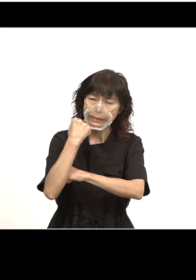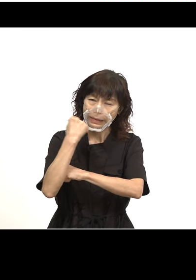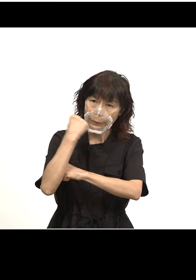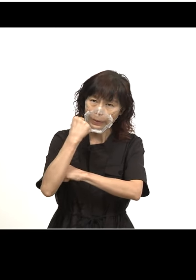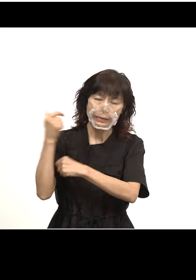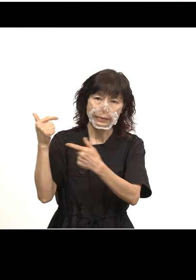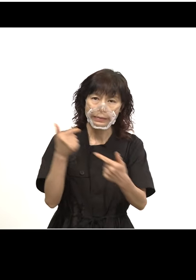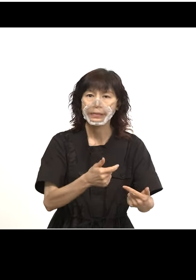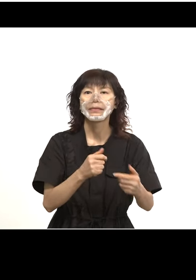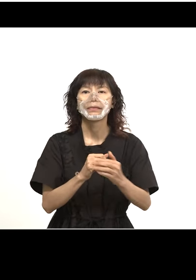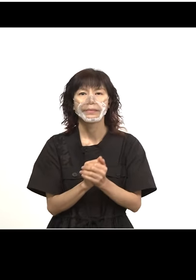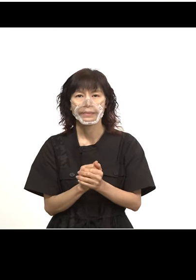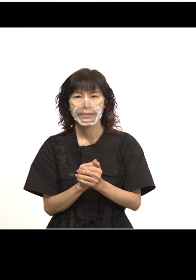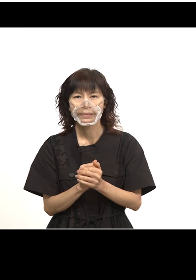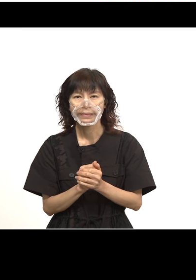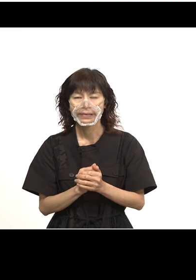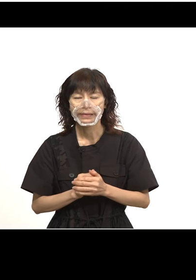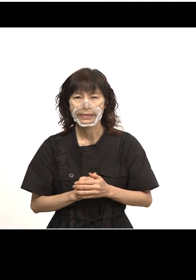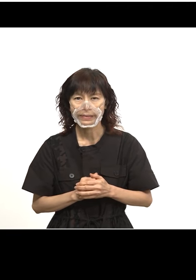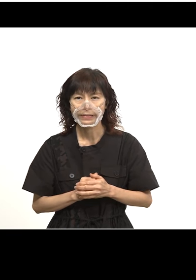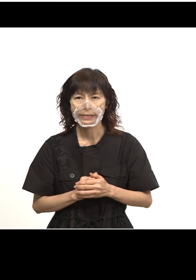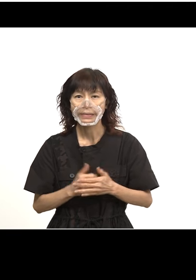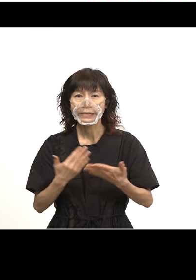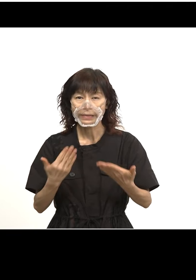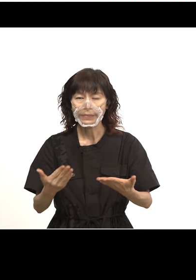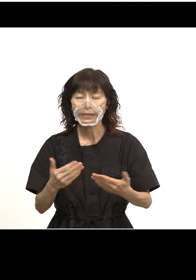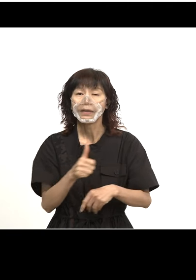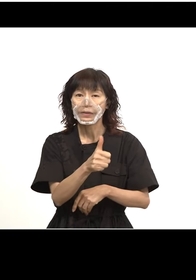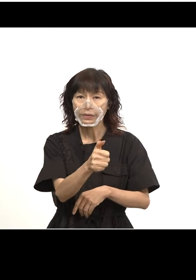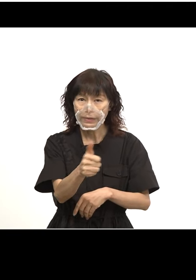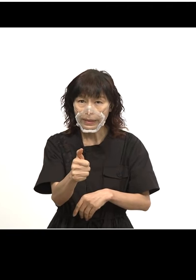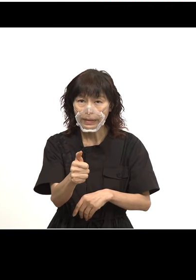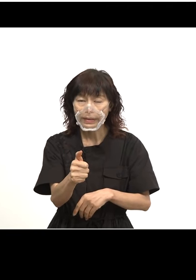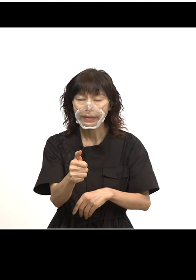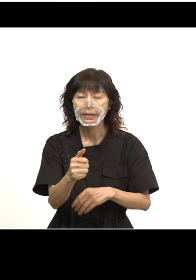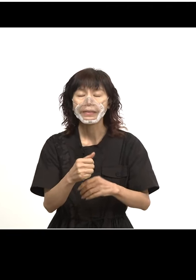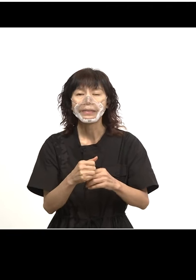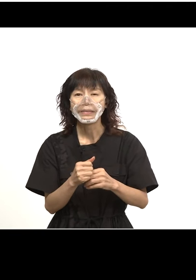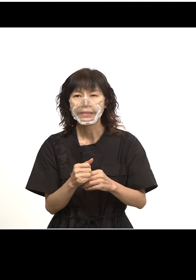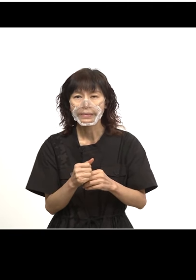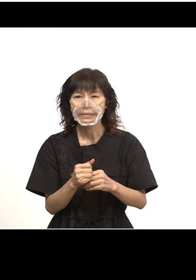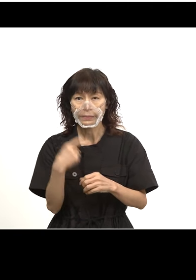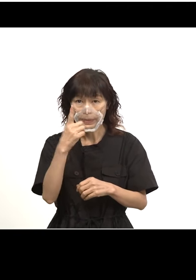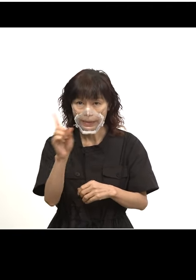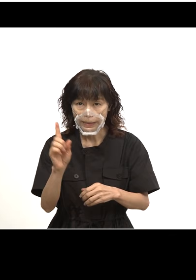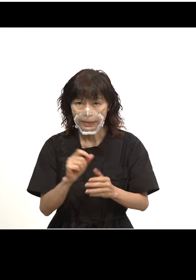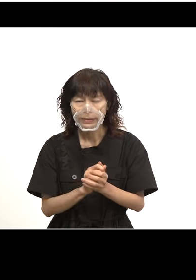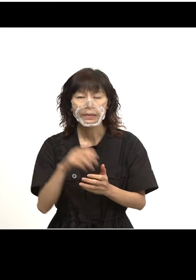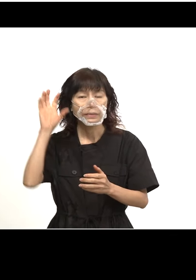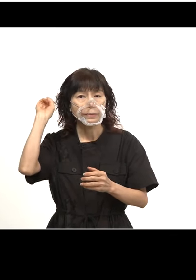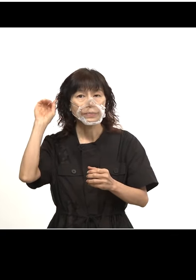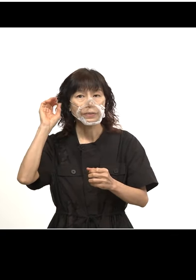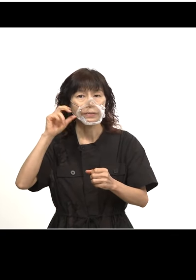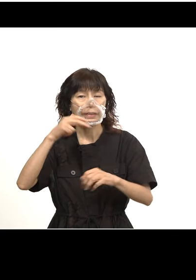做這件事。同時我也借這個機會多謝這個我們的夥